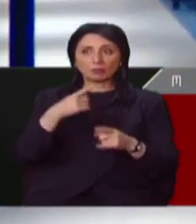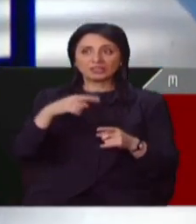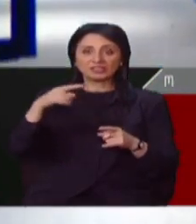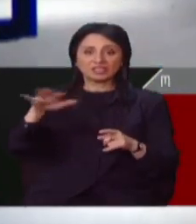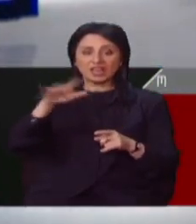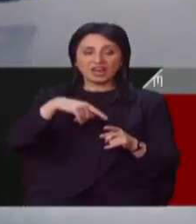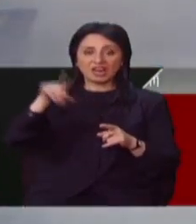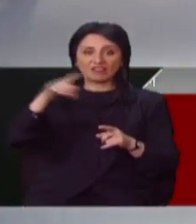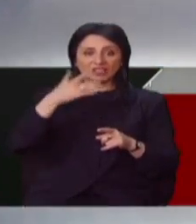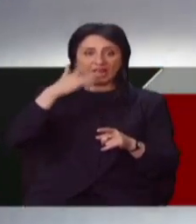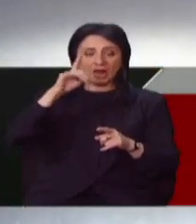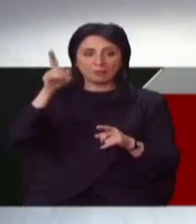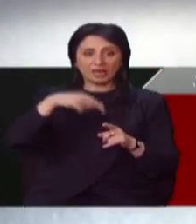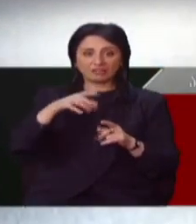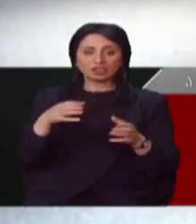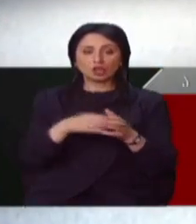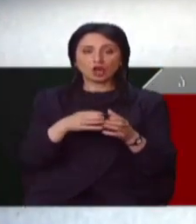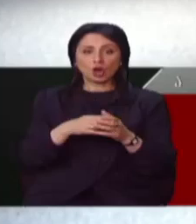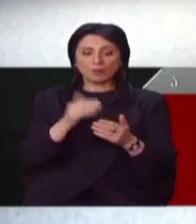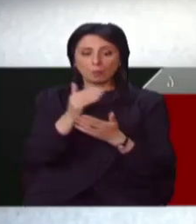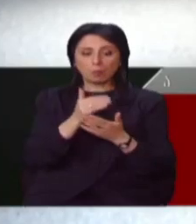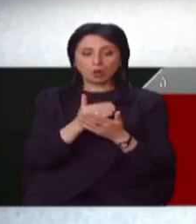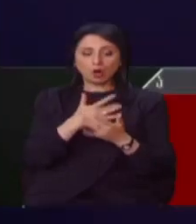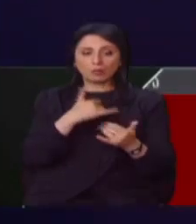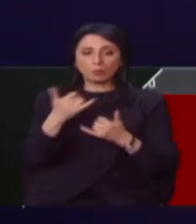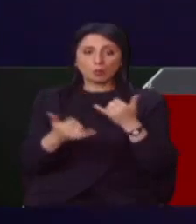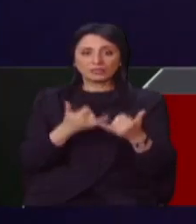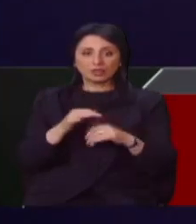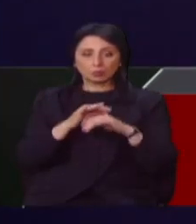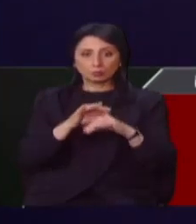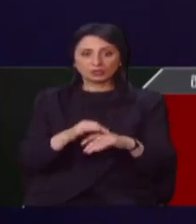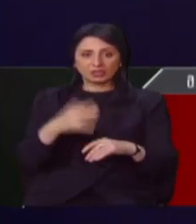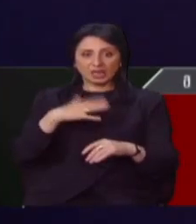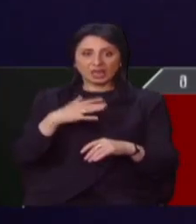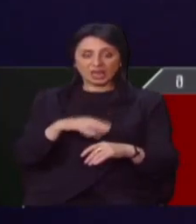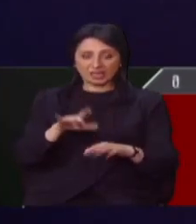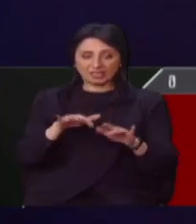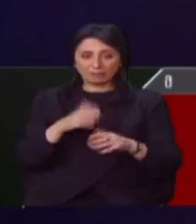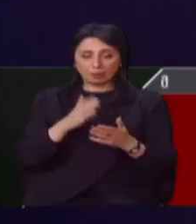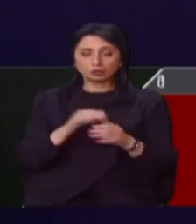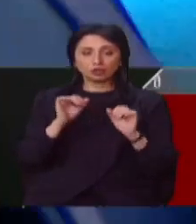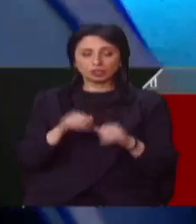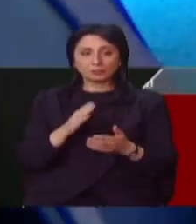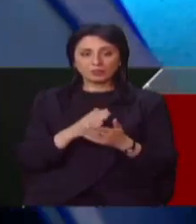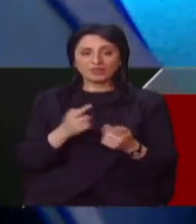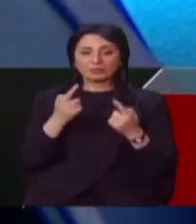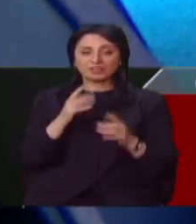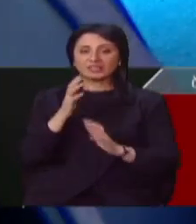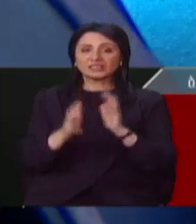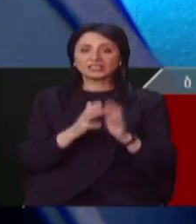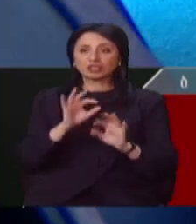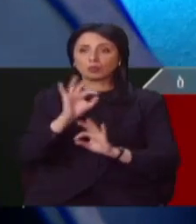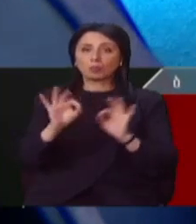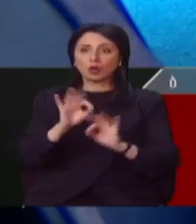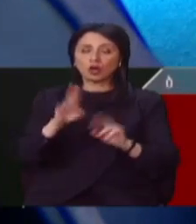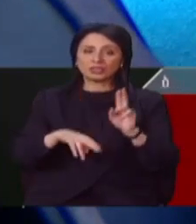სხვადასხვა ქვეყანასა და ამერიკაში კომპანიებს პროგრამულ მომსახურებას უწევს. ქართულ დეველოპერებს აქვთ შესაძლებლობა მსხვილ საერთაშორისო